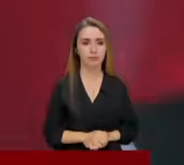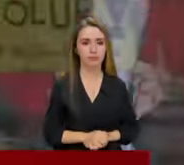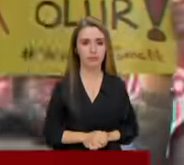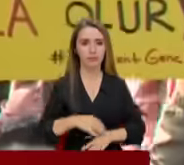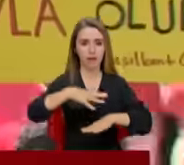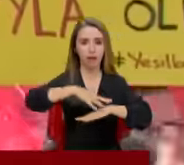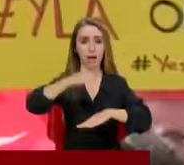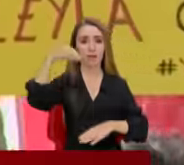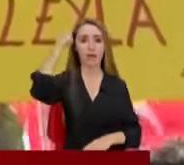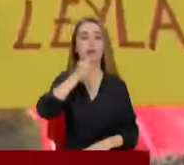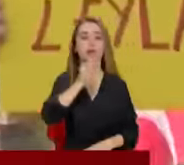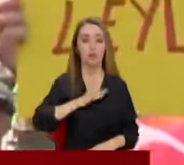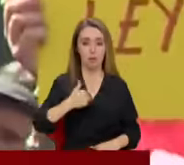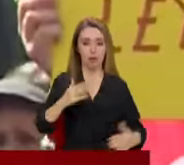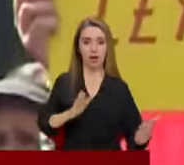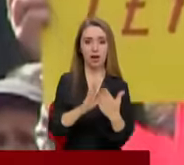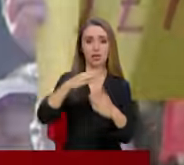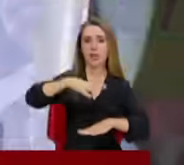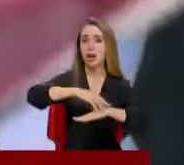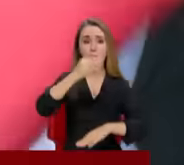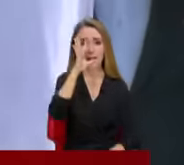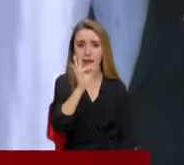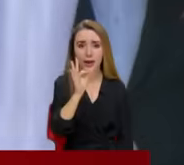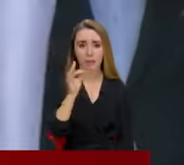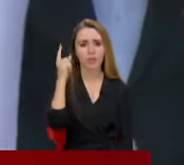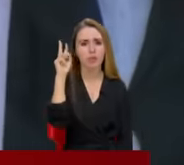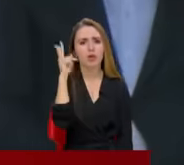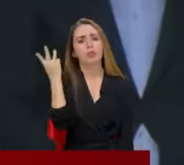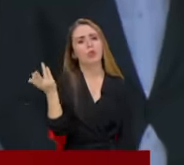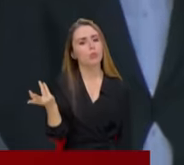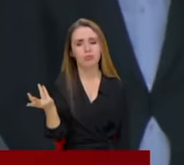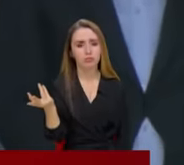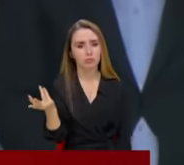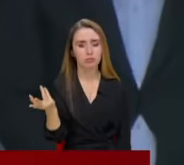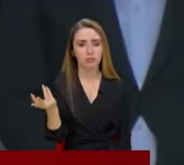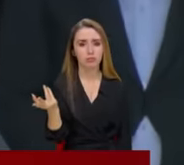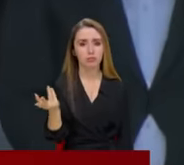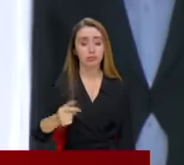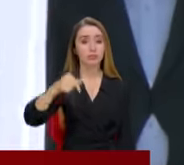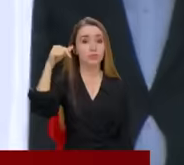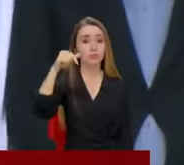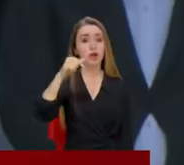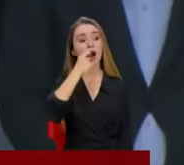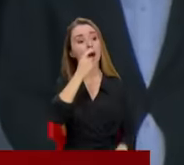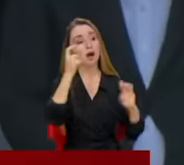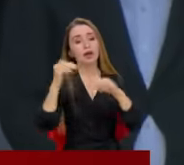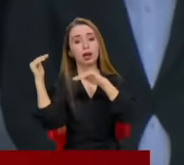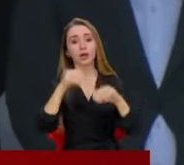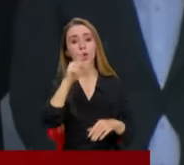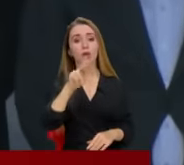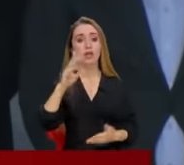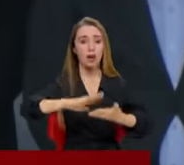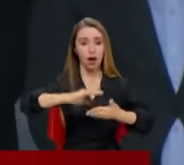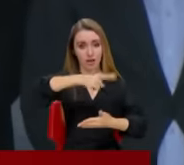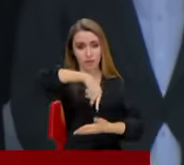Kabine İmamoğlu'na karşı. Kabine kim ya? Tanıyamam ben, tanımıyorum. Ha, şu Ankara'dan gelen 17